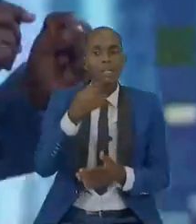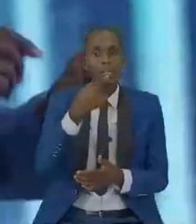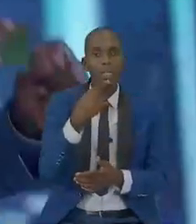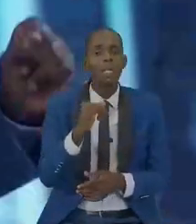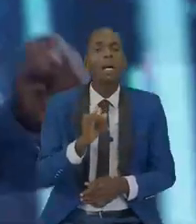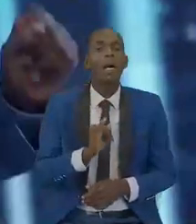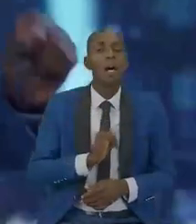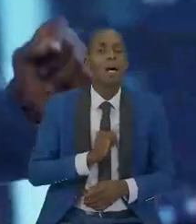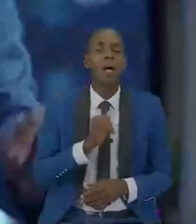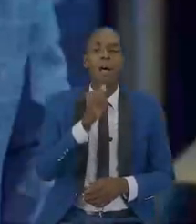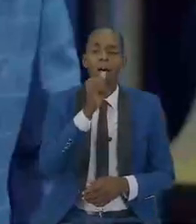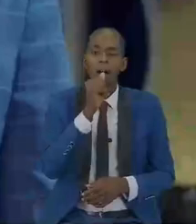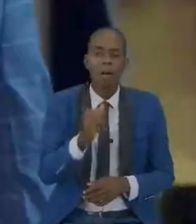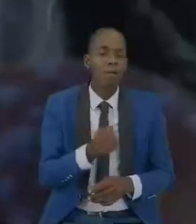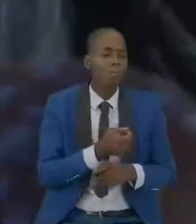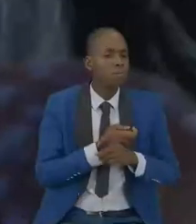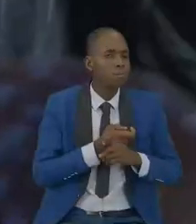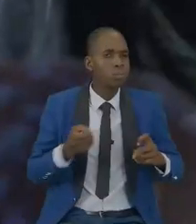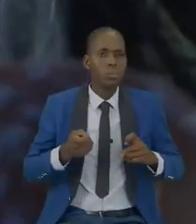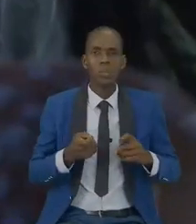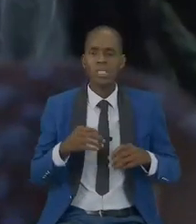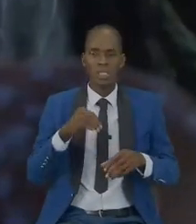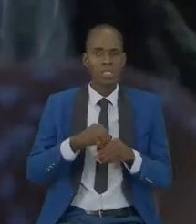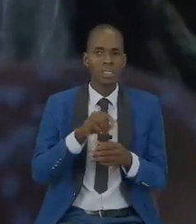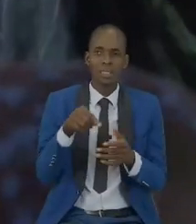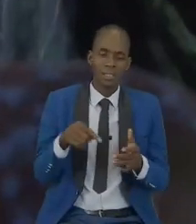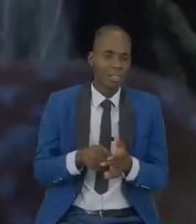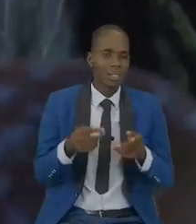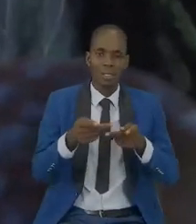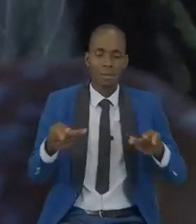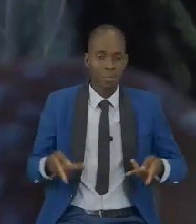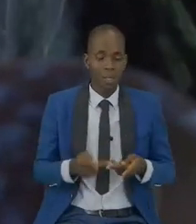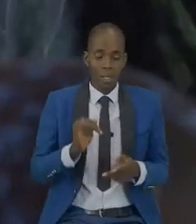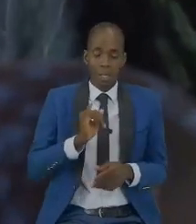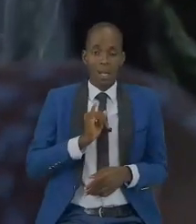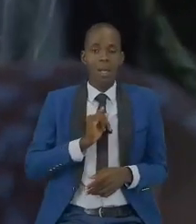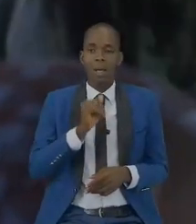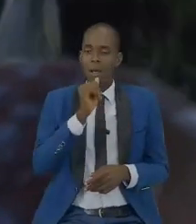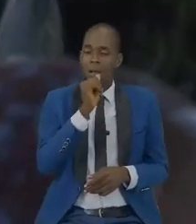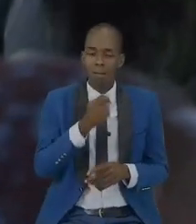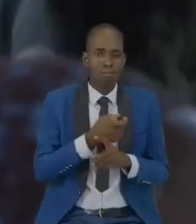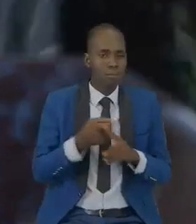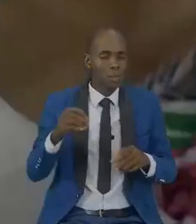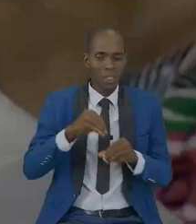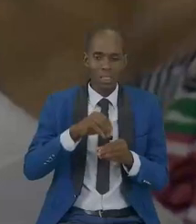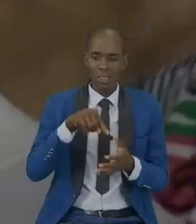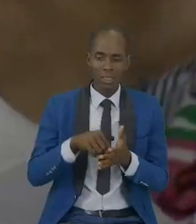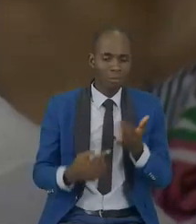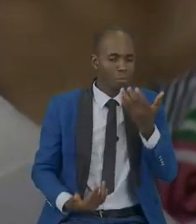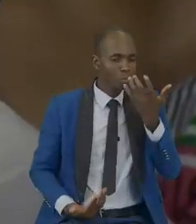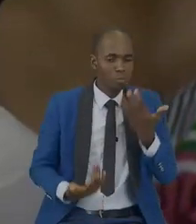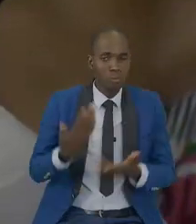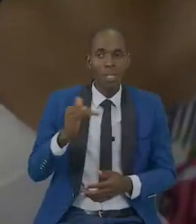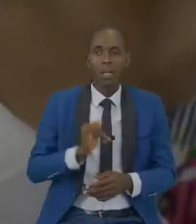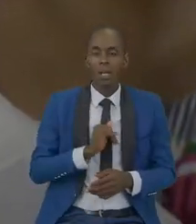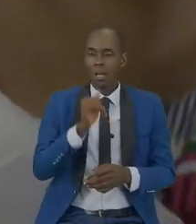d'eux qui a dit que je suis tourmenté dans cette flamme. Je suis tourmenté dans